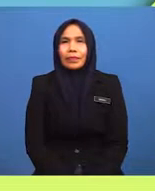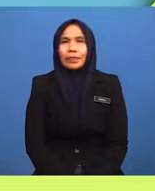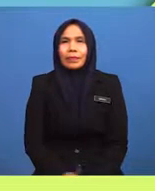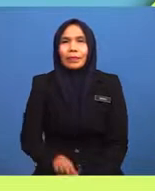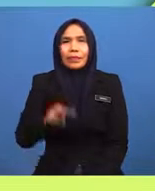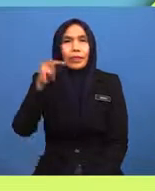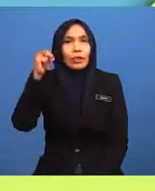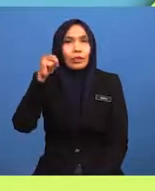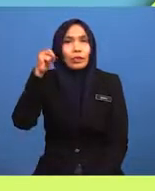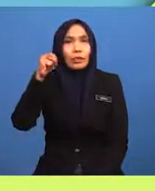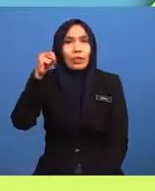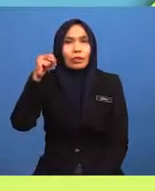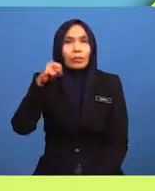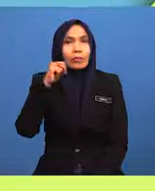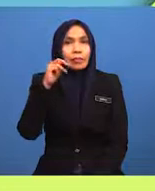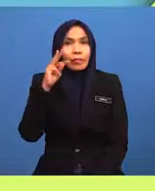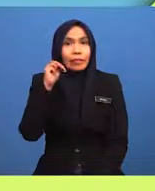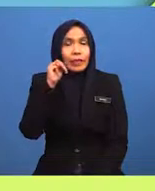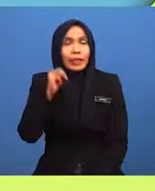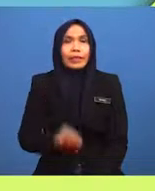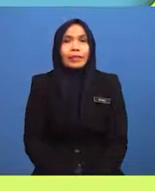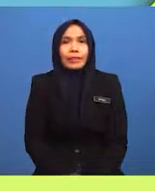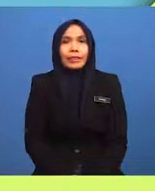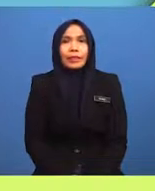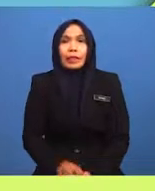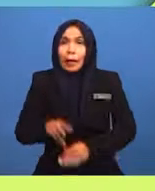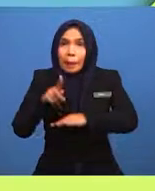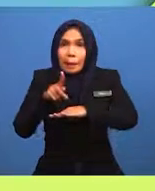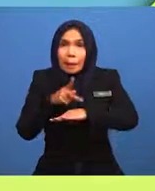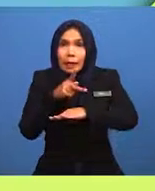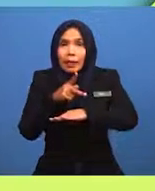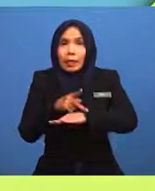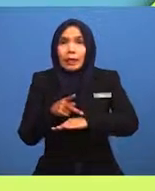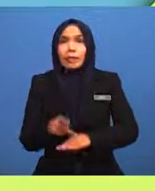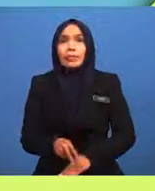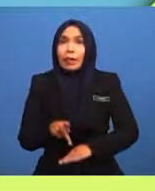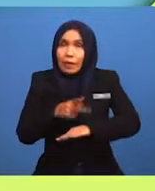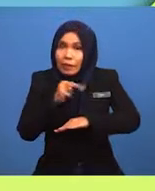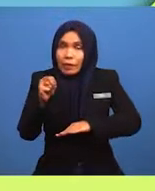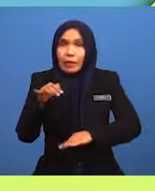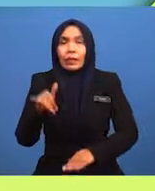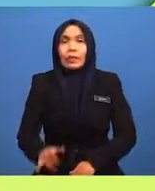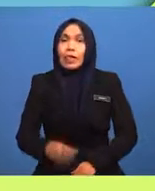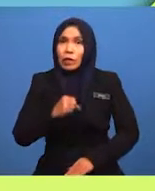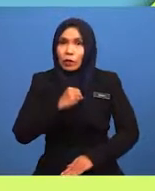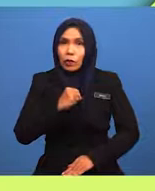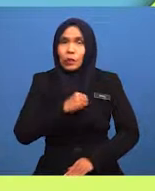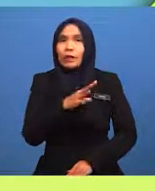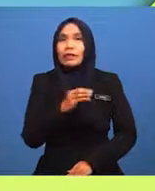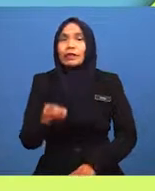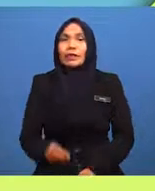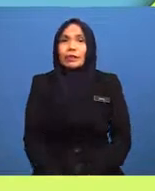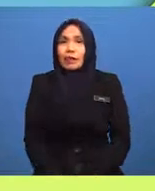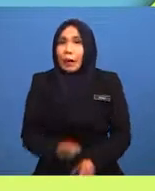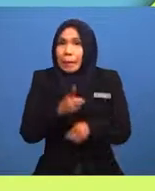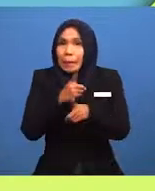Puan Malar memastikan anak-anaknya memakai pakaian yang sopan dan